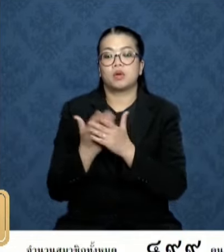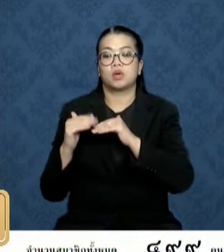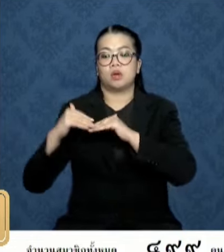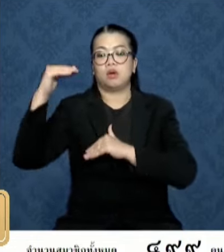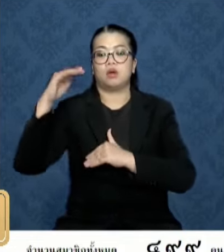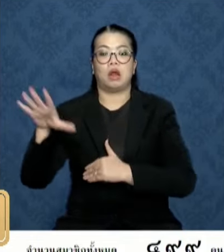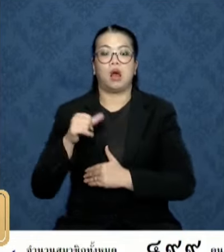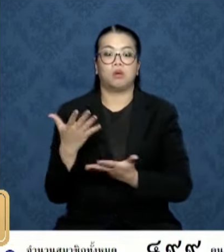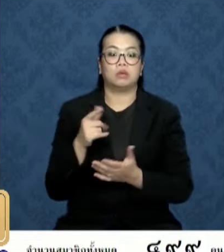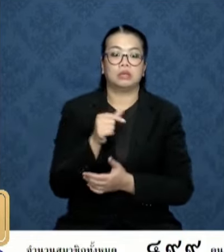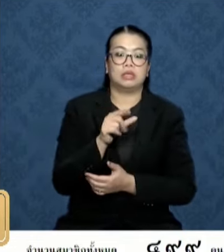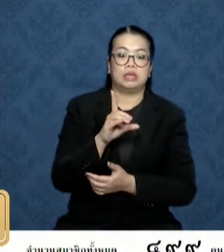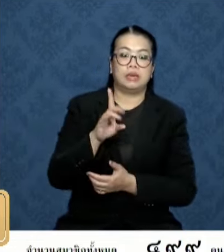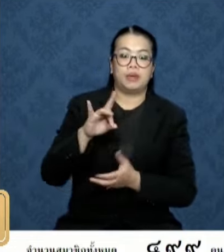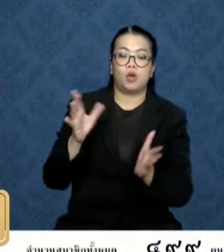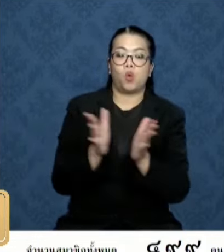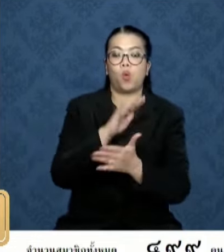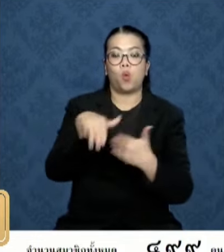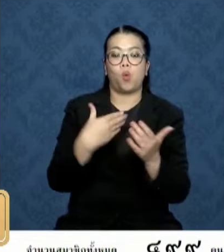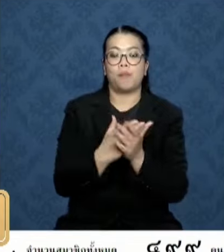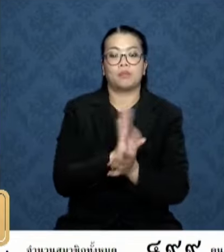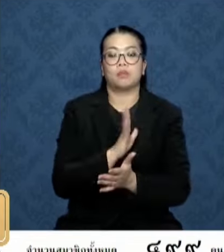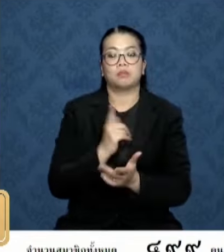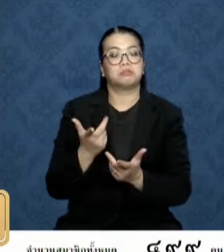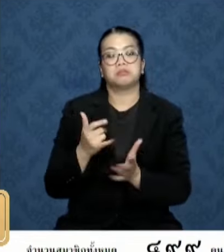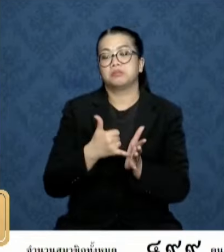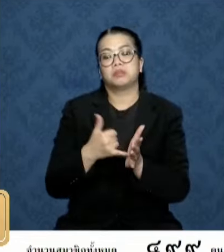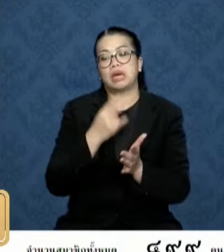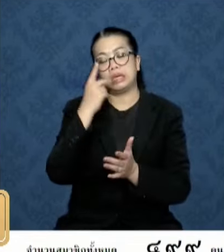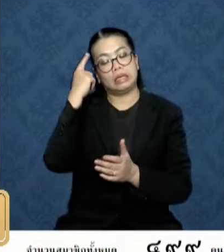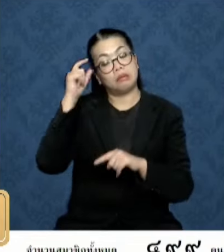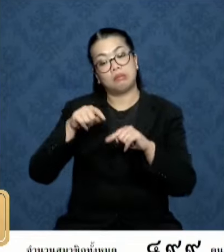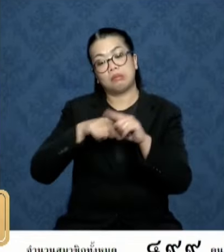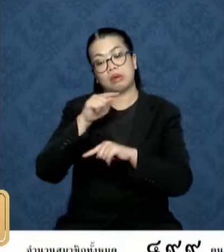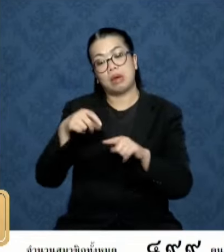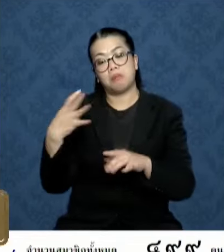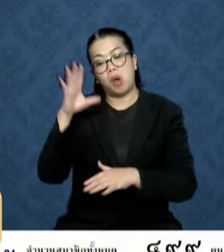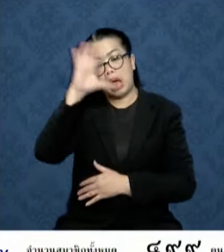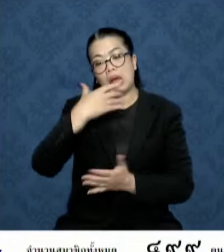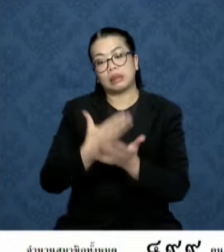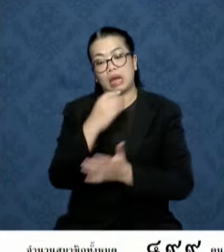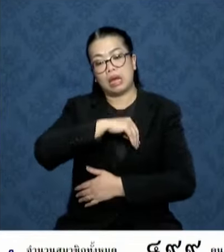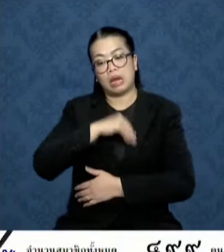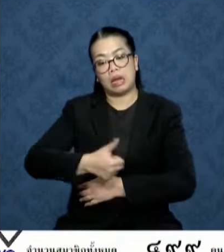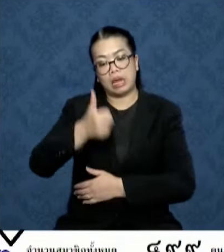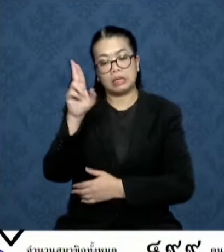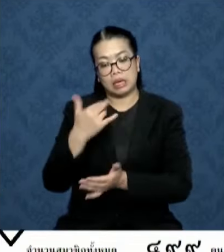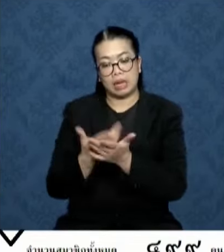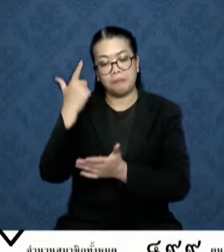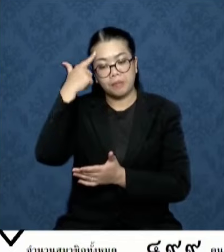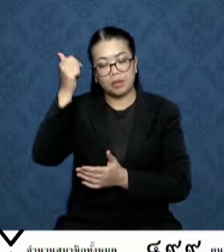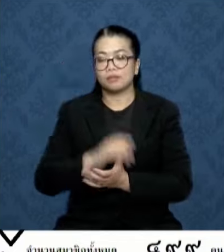ไม่ใช่เอา Nominal GDP ที่นัรมเงิเฟอมาตั้งนะครพอมจะง่ายเกินไปกัรฐบาลทอ้างวาหาเงินได้ใช้เงินเป็น